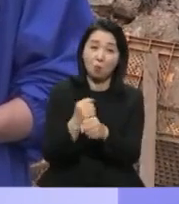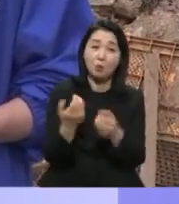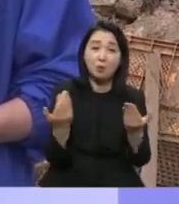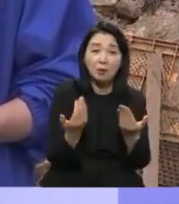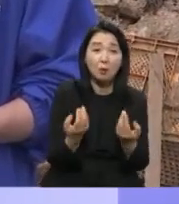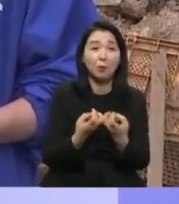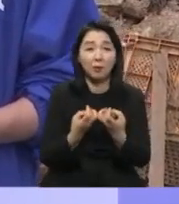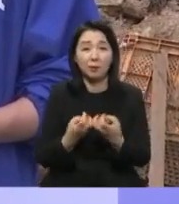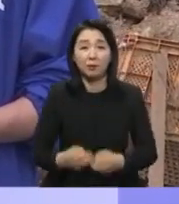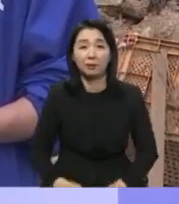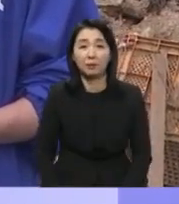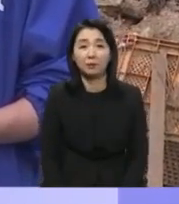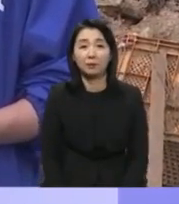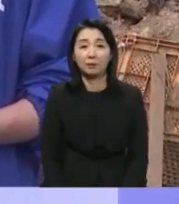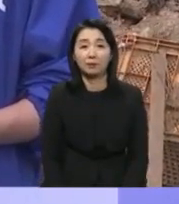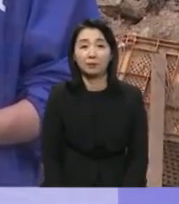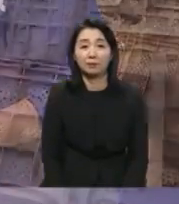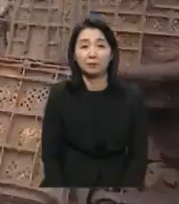진행되고 있습니까